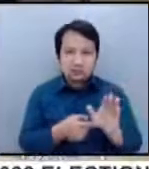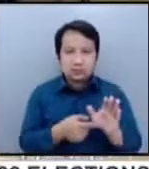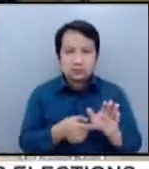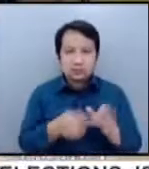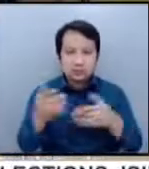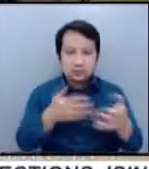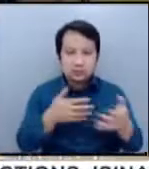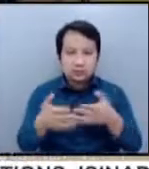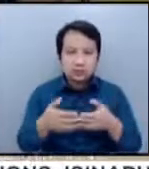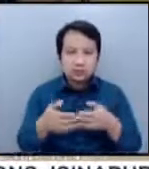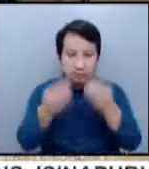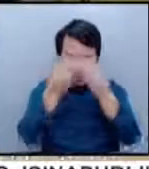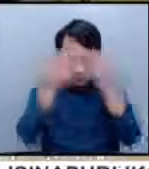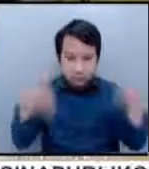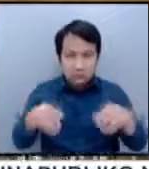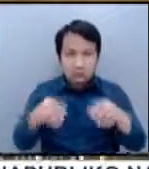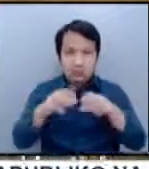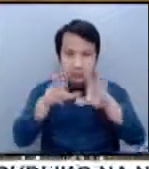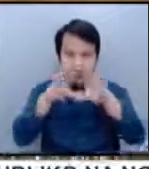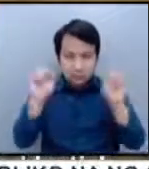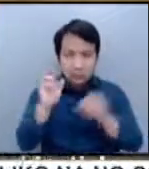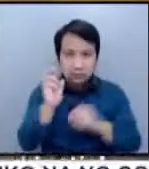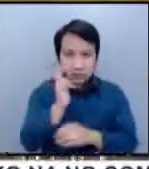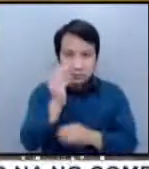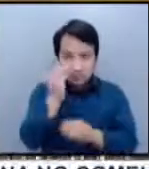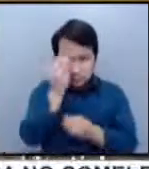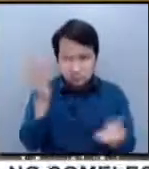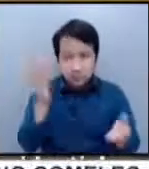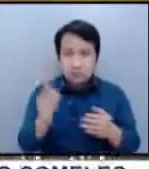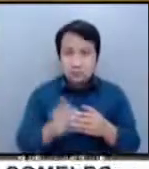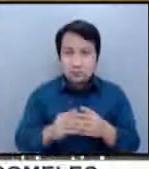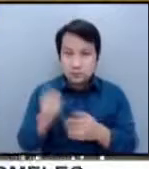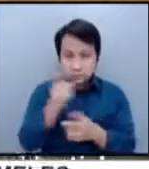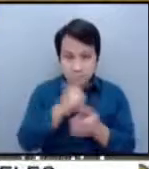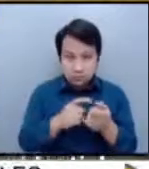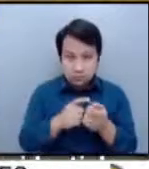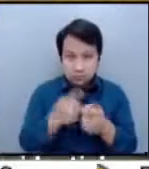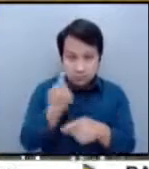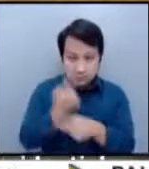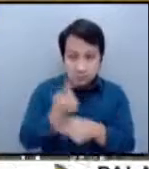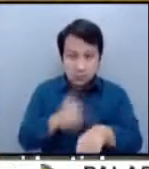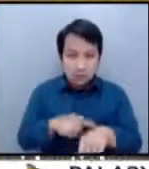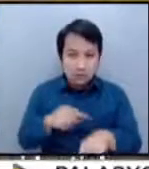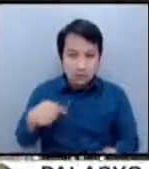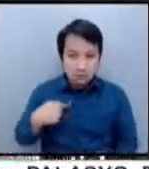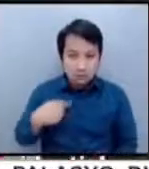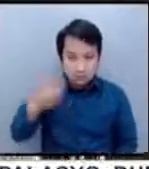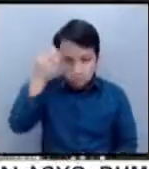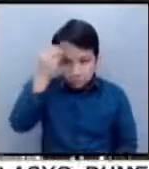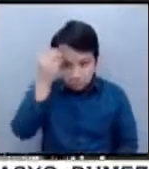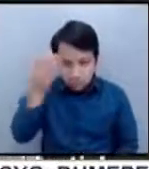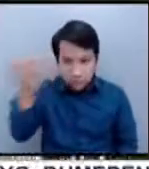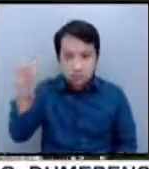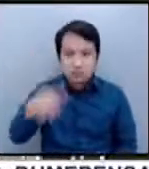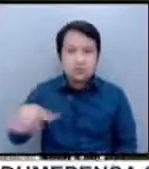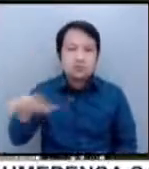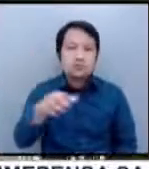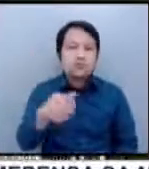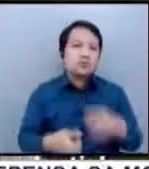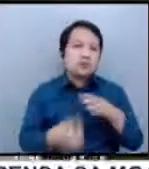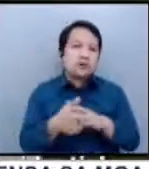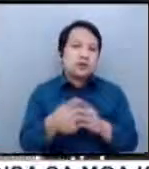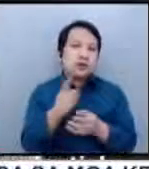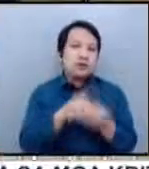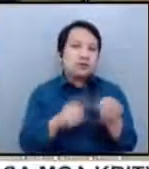una namang iginiit ni Pangulong Rodrigo Duterte na sa takdang panahon, siya mismo ay may ihahayag din na revelasyon tungkol sa